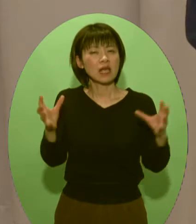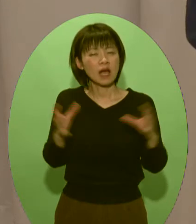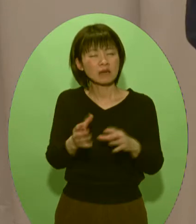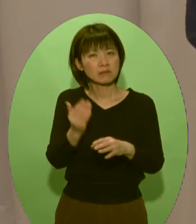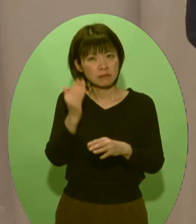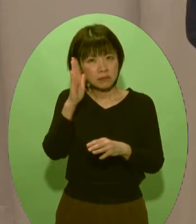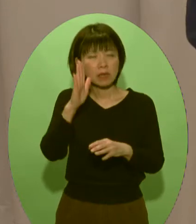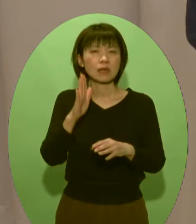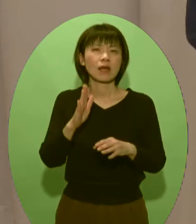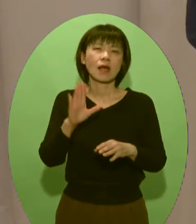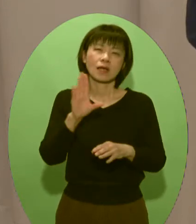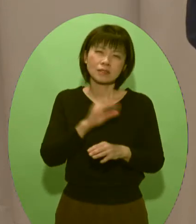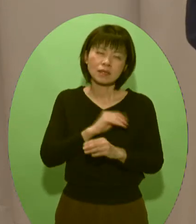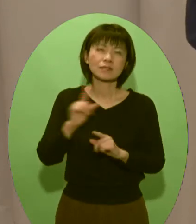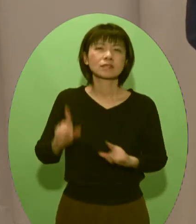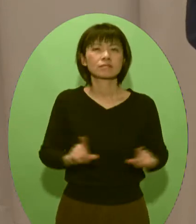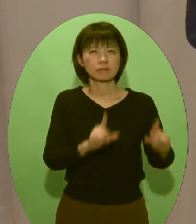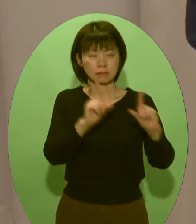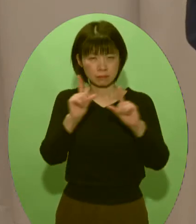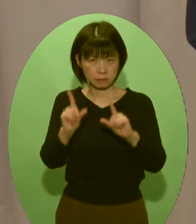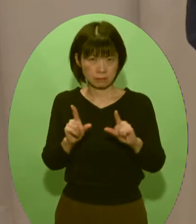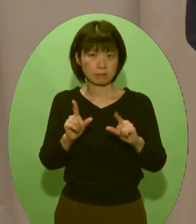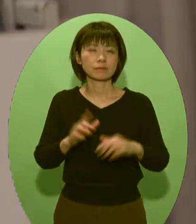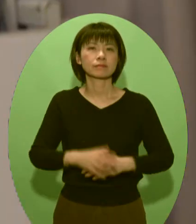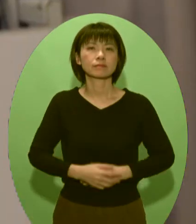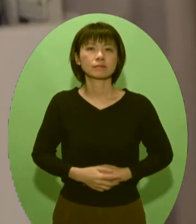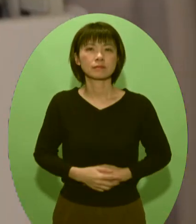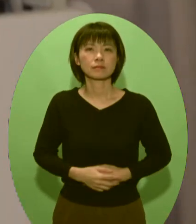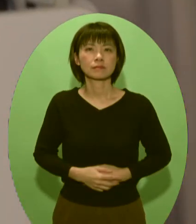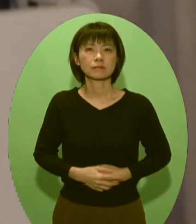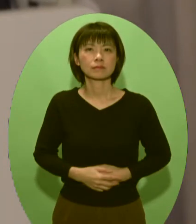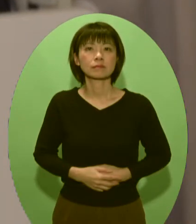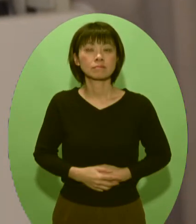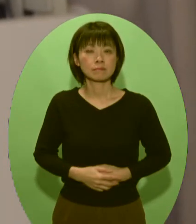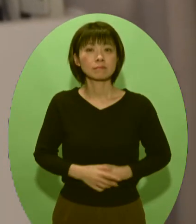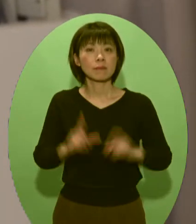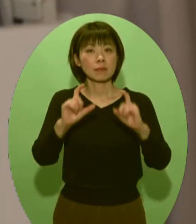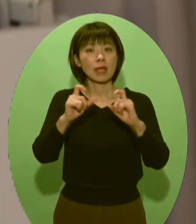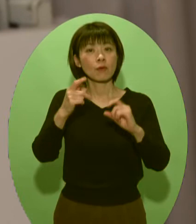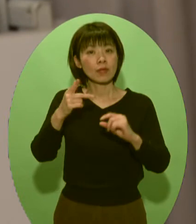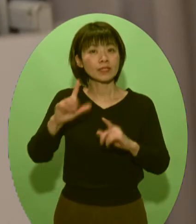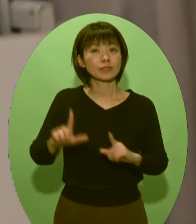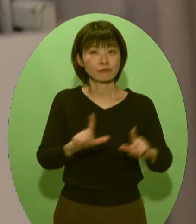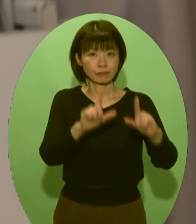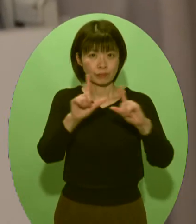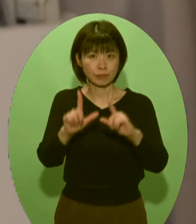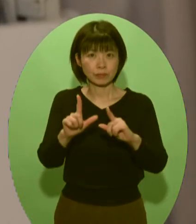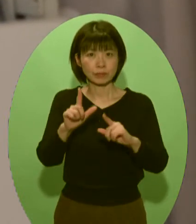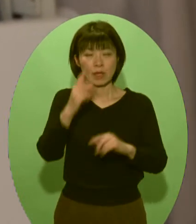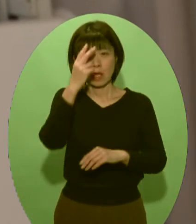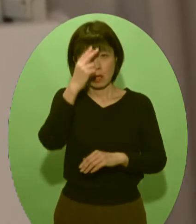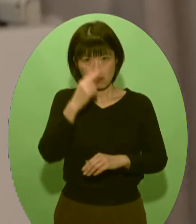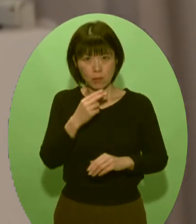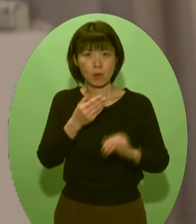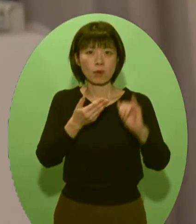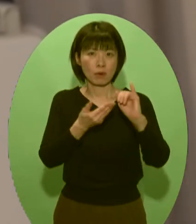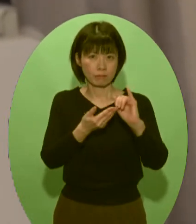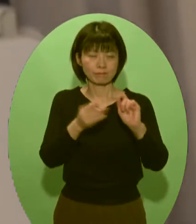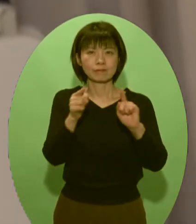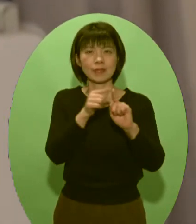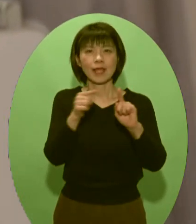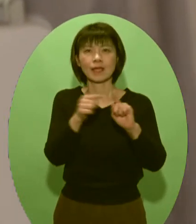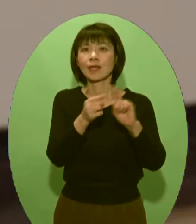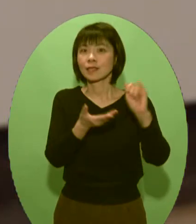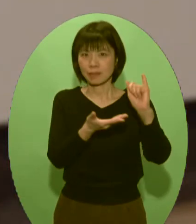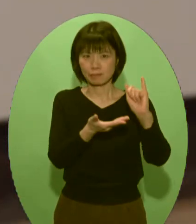くて、ちょっと寂しい日々も送っております。 名古屋市内に住む視覚障害者の KK